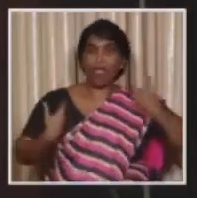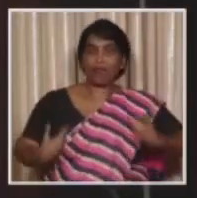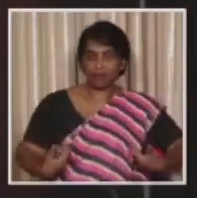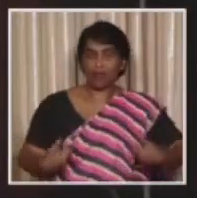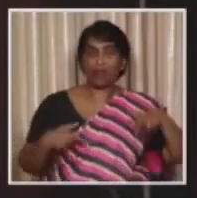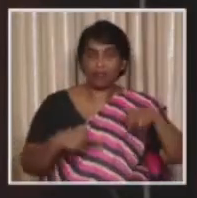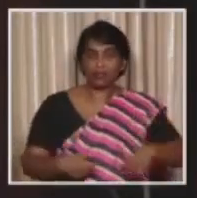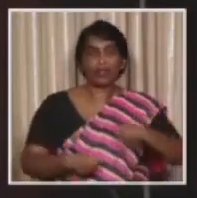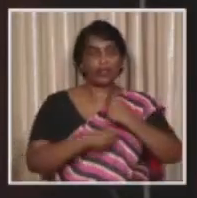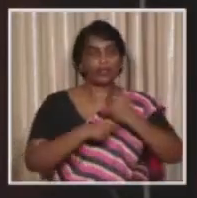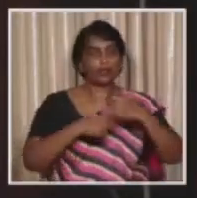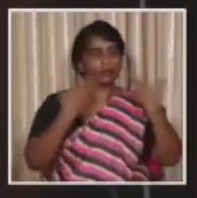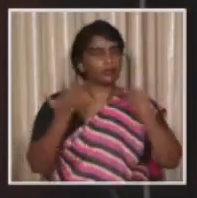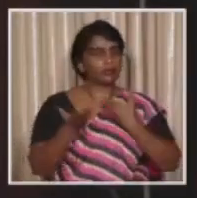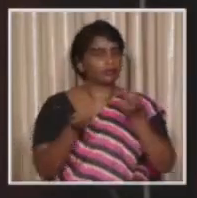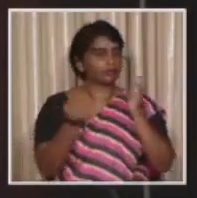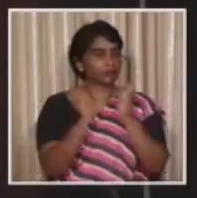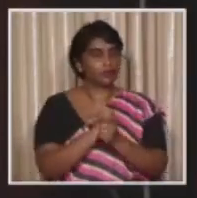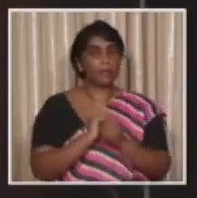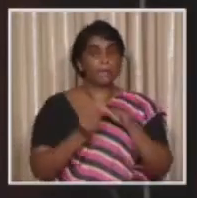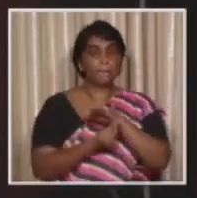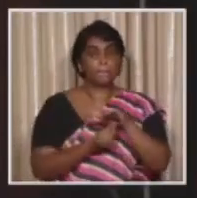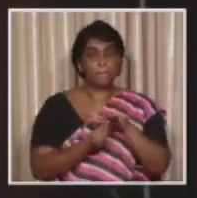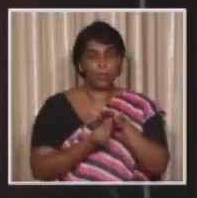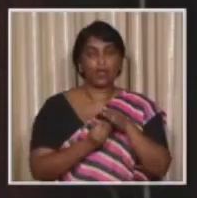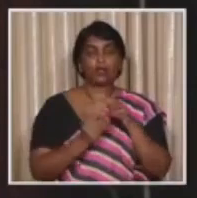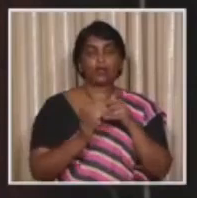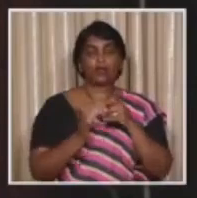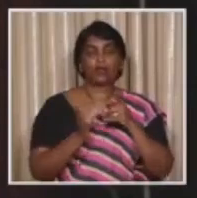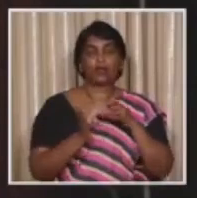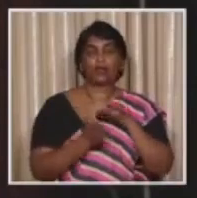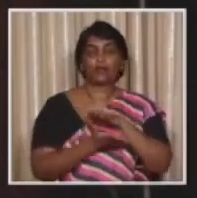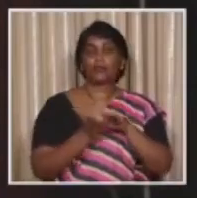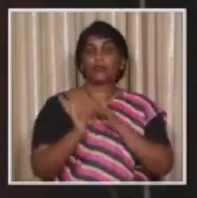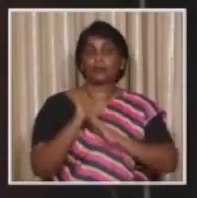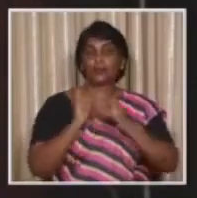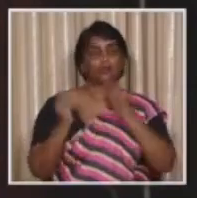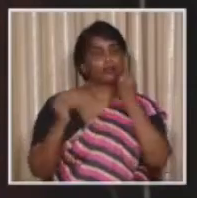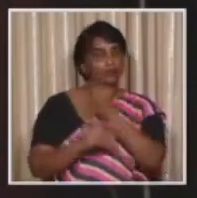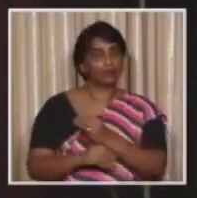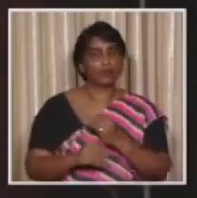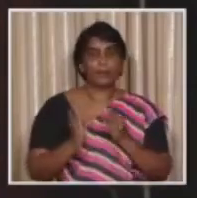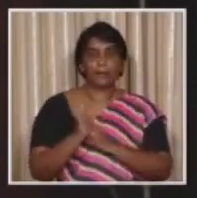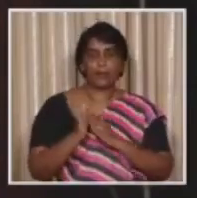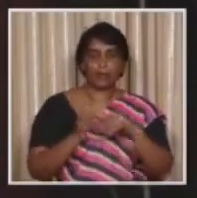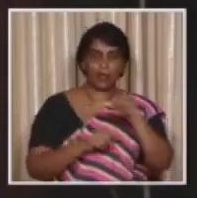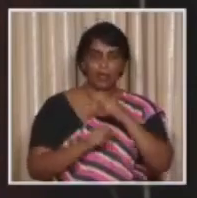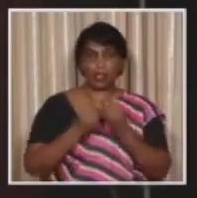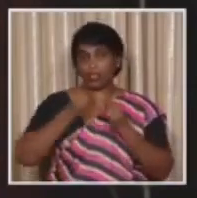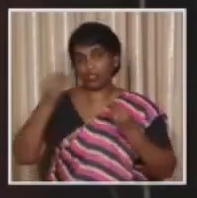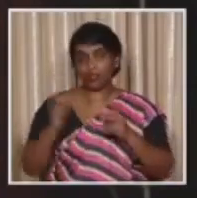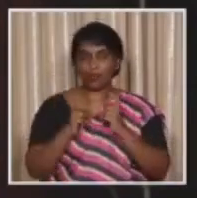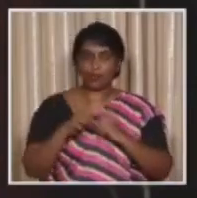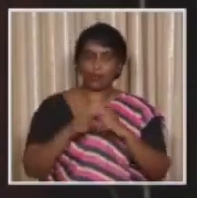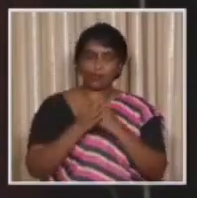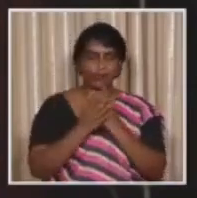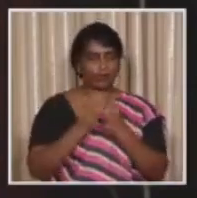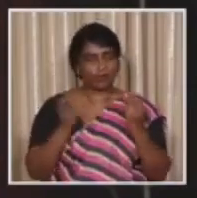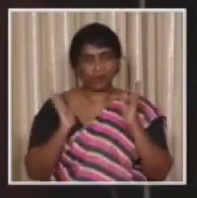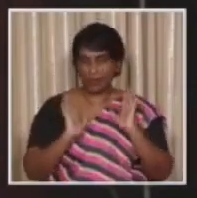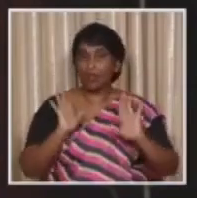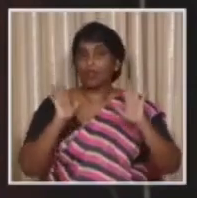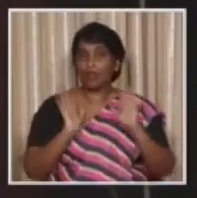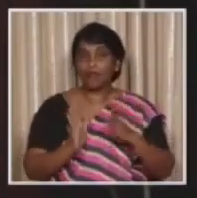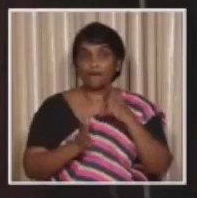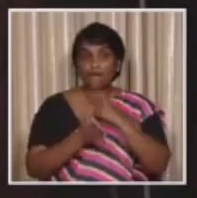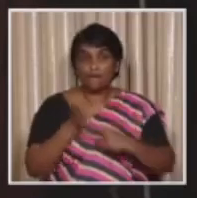ගැසට් එක නිවැරදි කරලා මේක පරිසර මාත්‍යංශර මීප ආයතනය පත් කරන්න ඕන මීප ආයතනය පත් කරයි කියලා ප්‍රශ්න විසඳෙන්නේ නැහැ ගරු ඇමතිතුමා හැබැයි මේකේ තියෙන